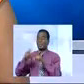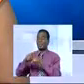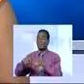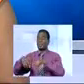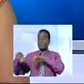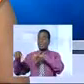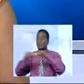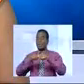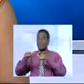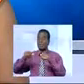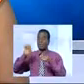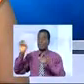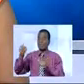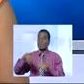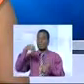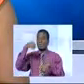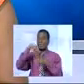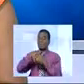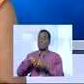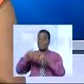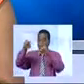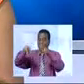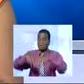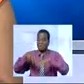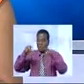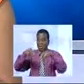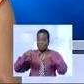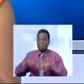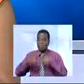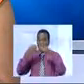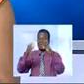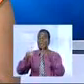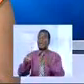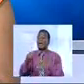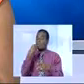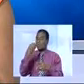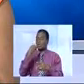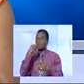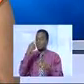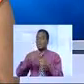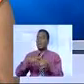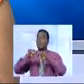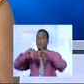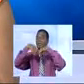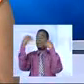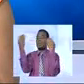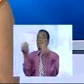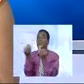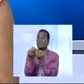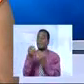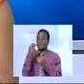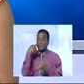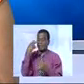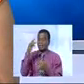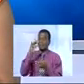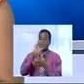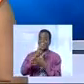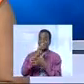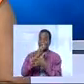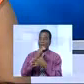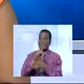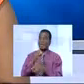de l'agriculture, pour assurer la survie de leur famille. Notre reporter Grace Kando était à